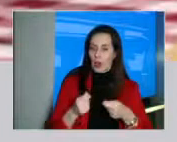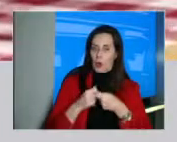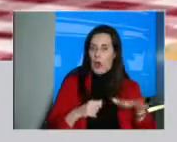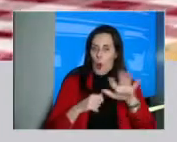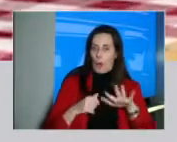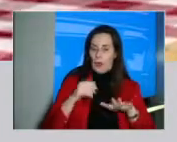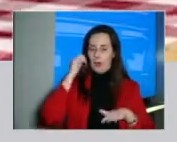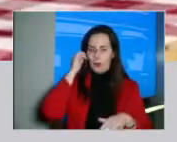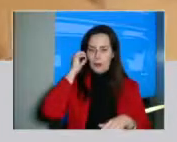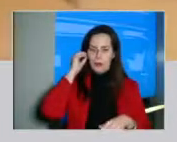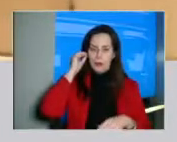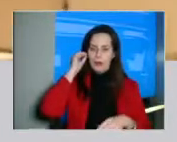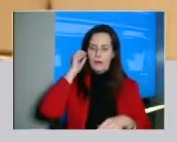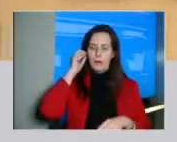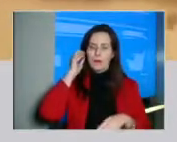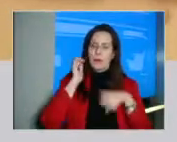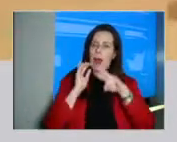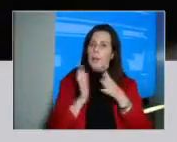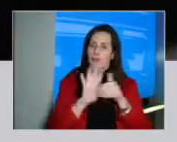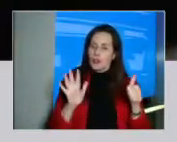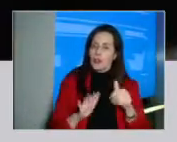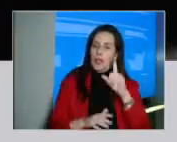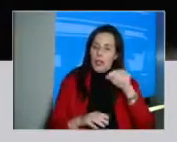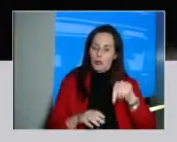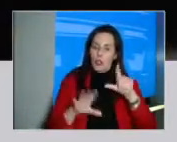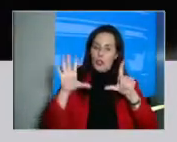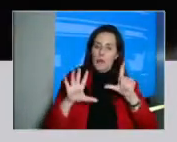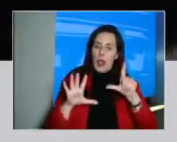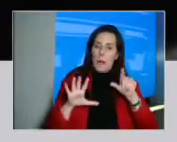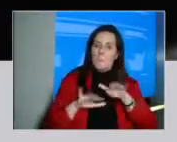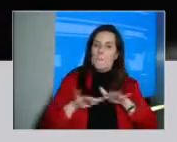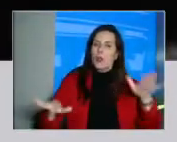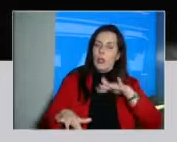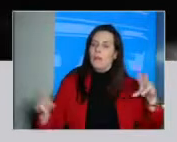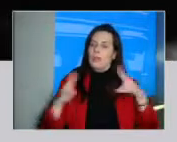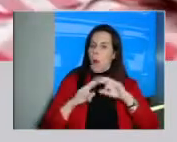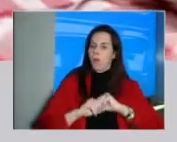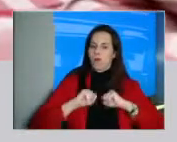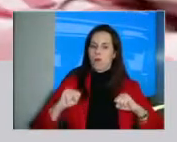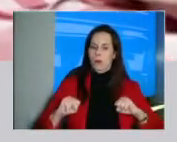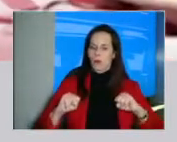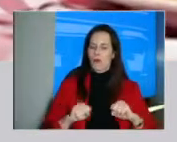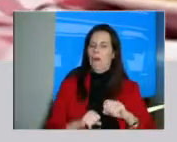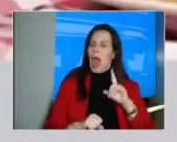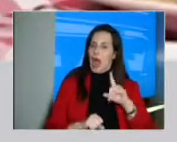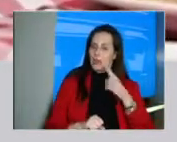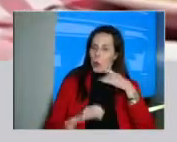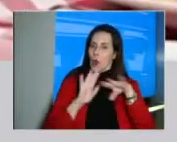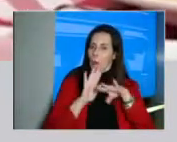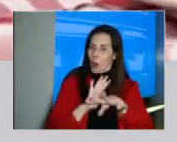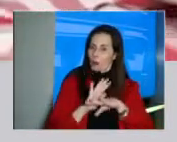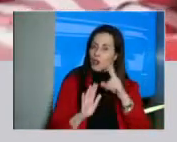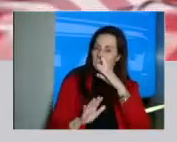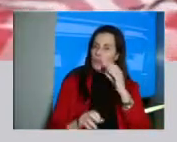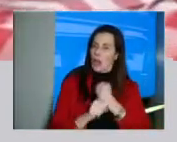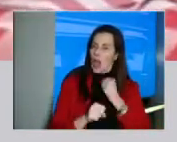האירופי לגסטרונומיה, נכון ל-2016, כ-1.7 מיליון ילדים בצרפת סובלים מעודף משקל. אז הנה כמה חוקים